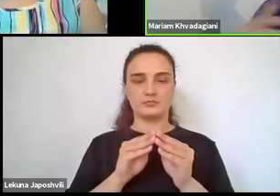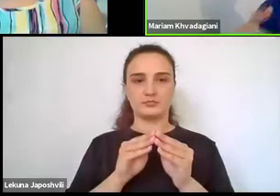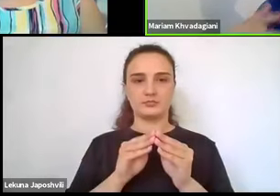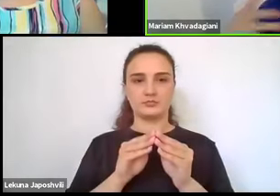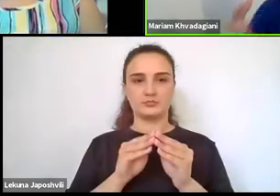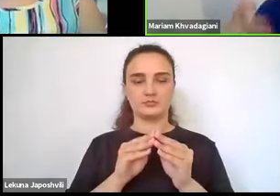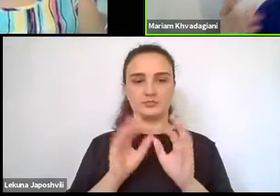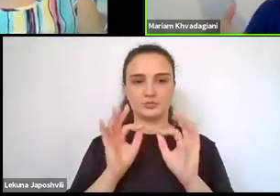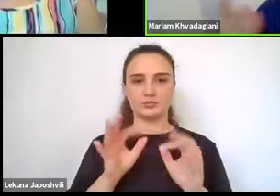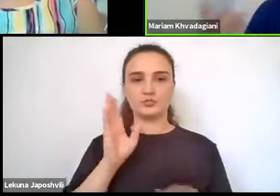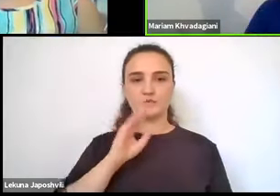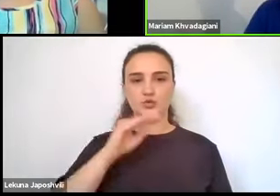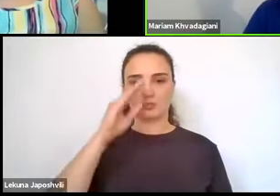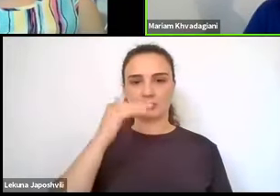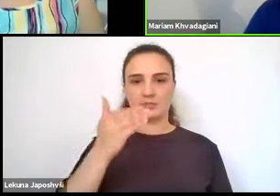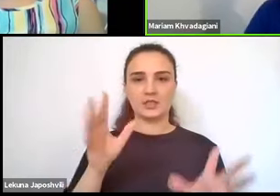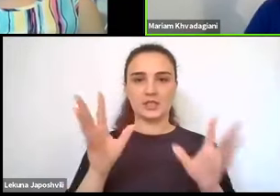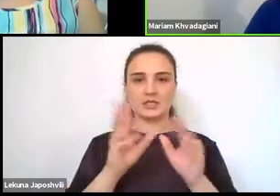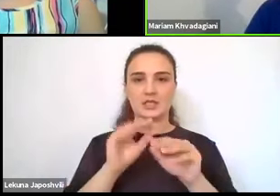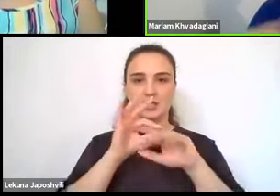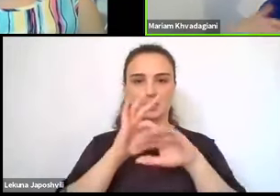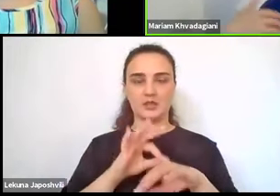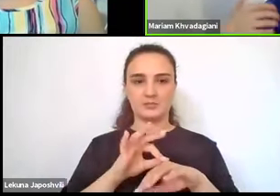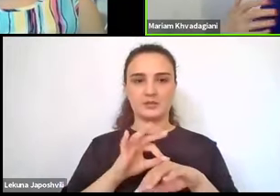აი სწორედ მშობლებთან ერთად